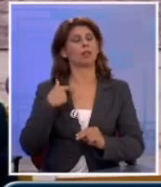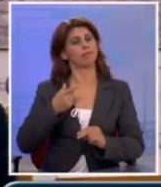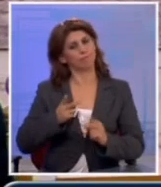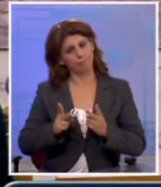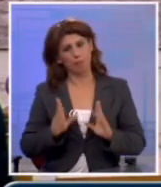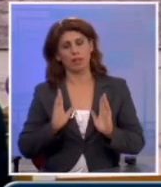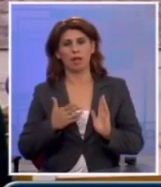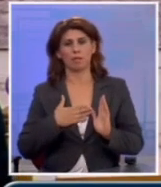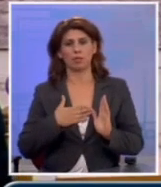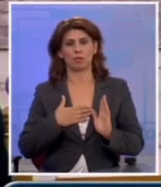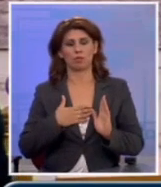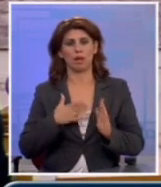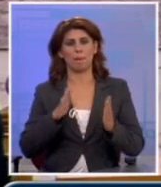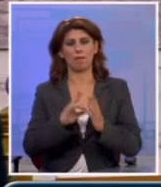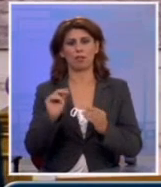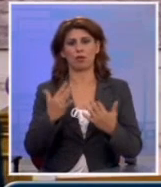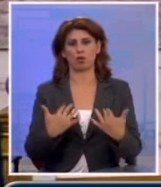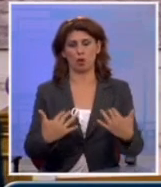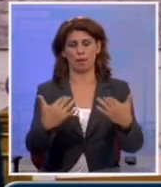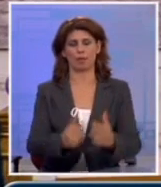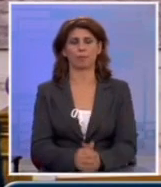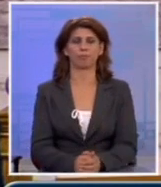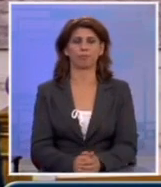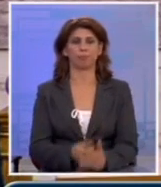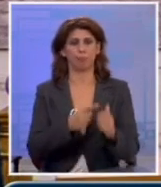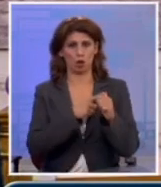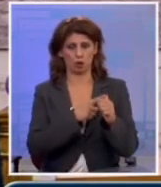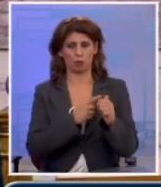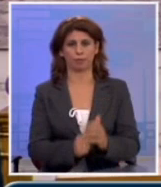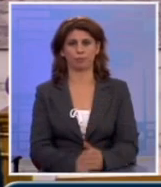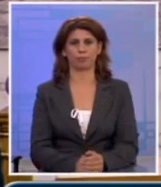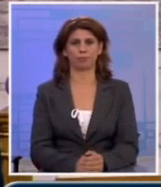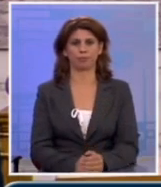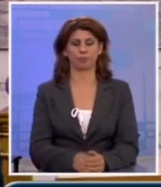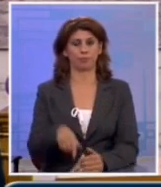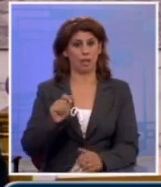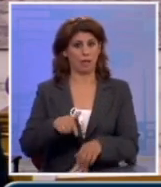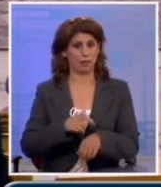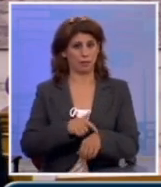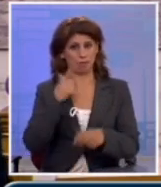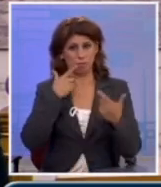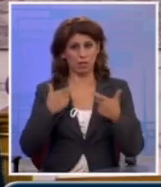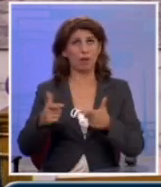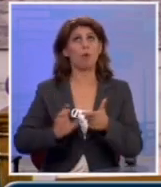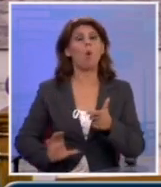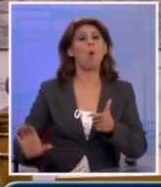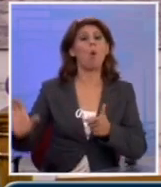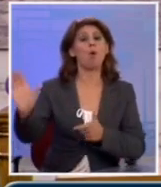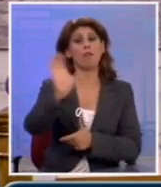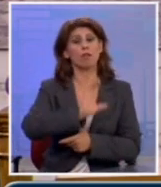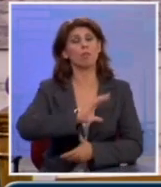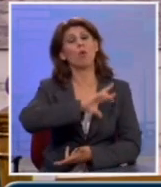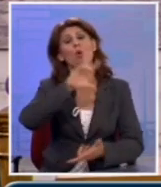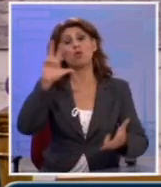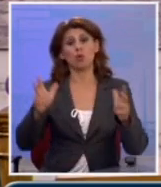θέλω να απευθυνθώ στο σώμα. Κατά πρώτον, μας παρακολουθεί ολόκληρη η Ευρώπη και ολόκληρος